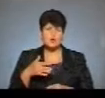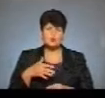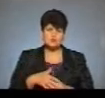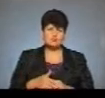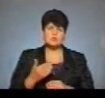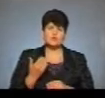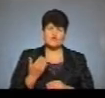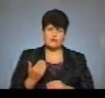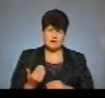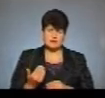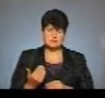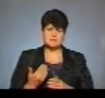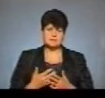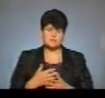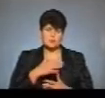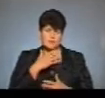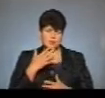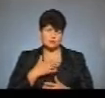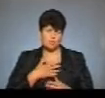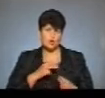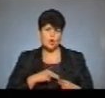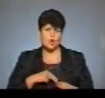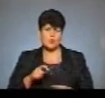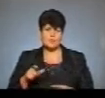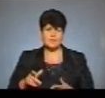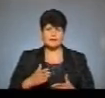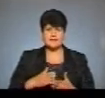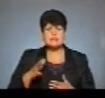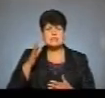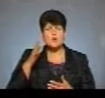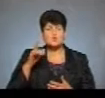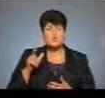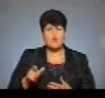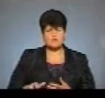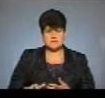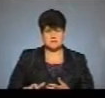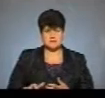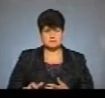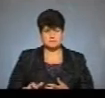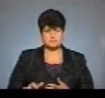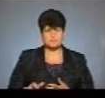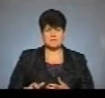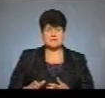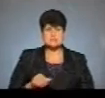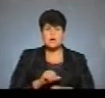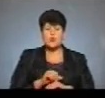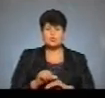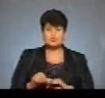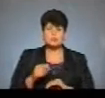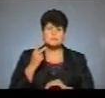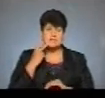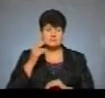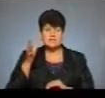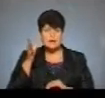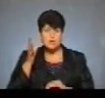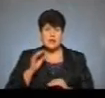розумію, мабуть, як і багато моїх колег, які є науковцями, оскільки за кордоном завжди наука